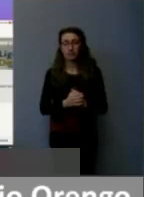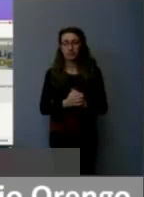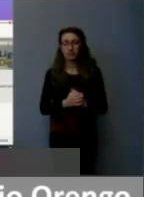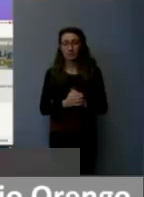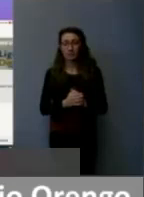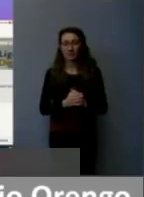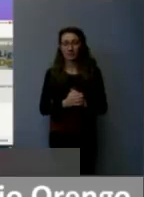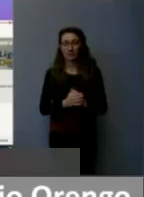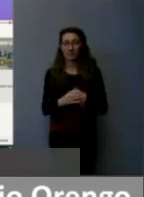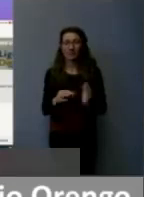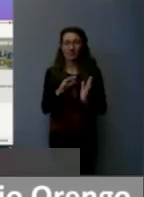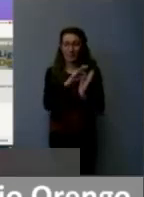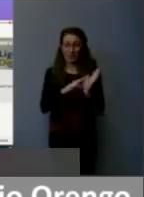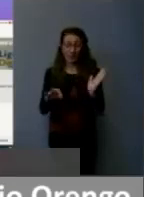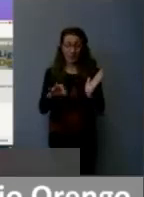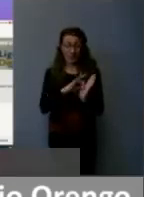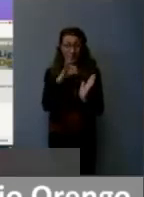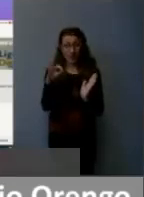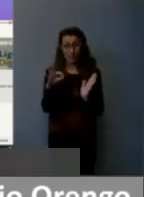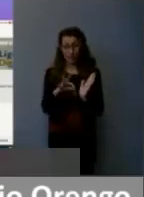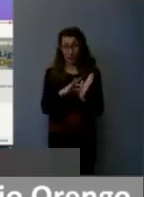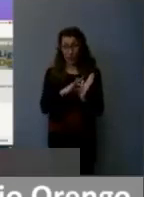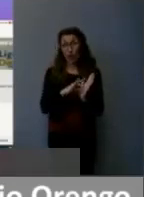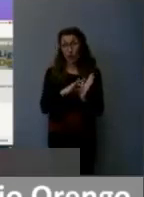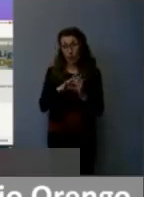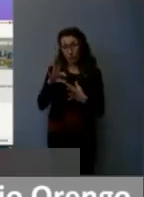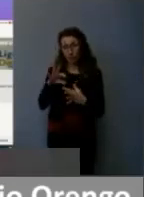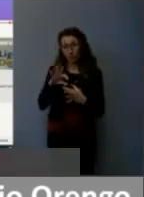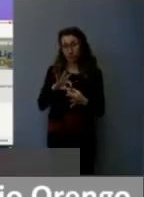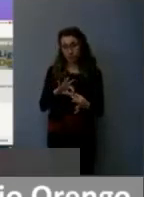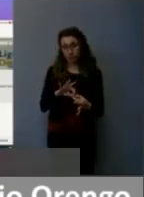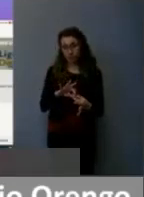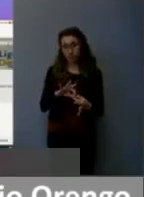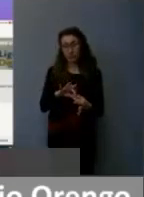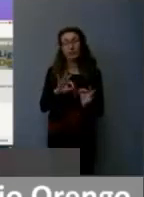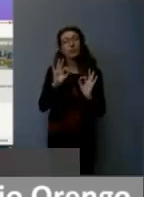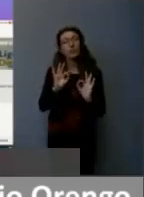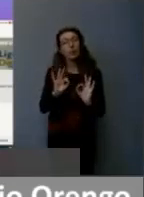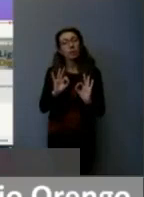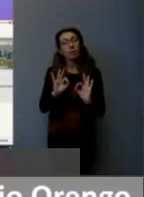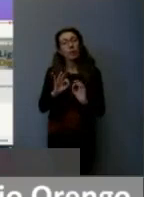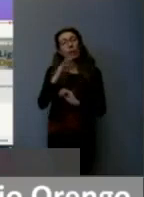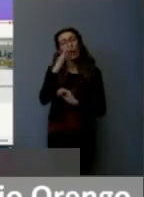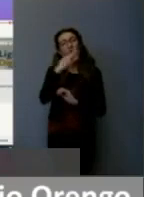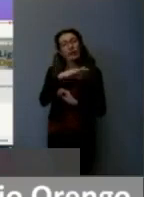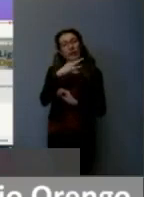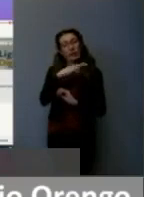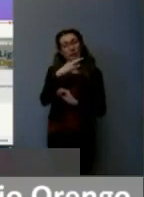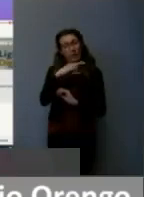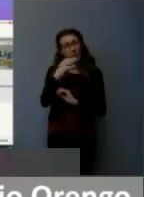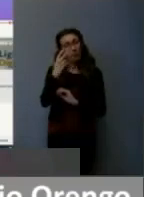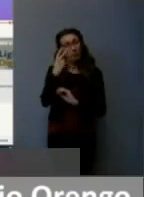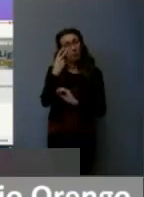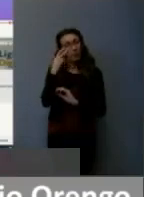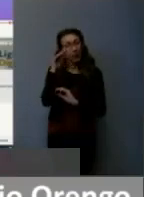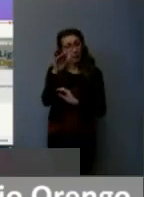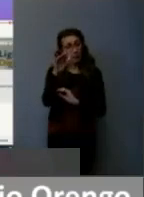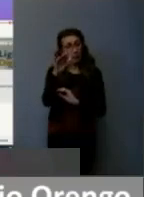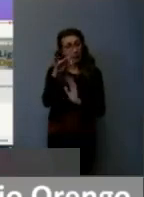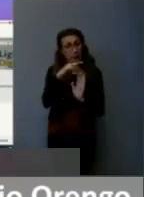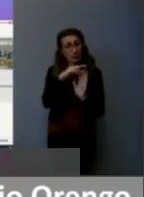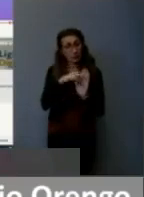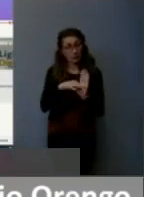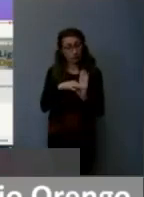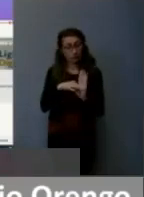richiama quanto è previsto dalla relazione. In